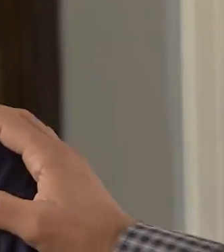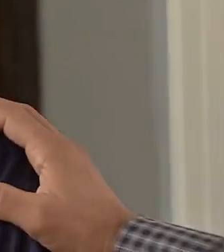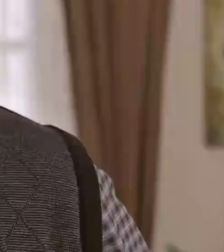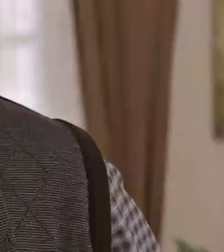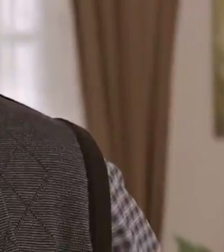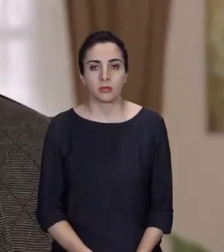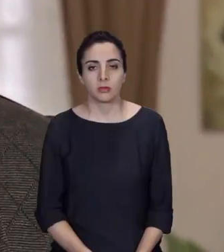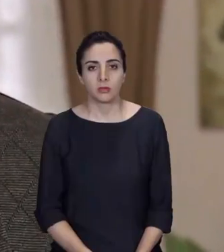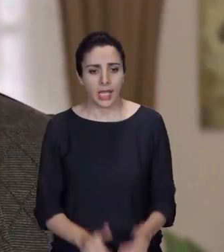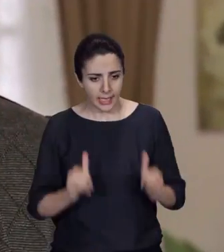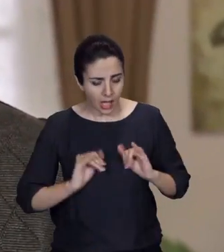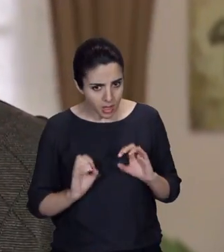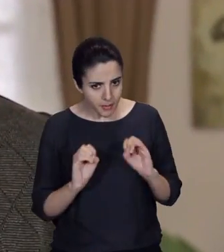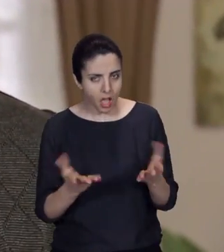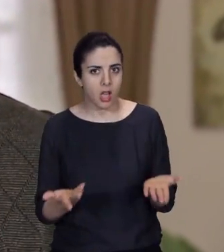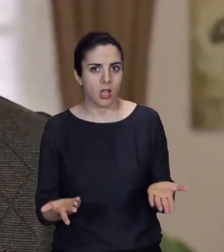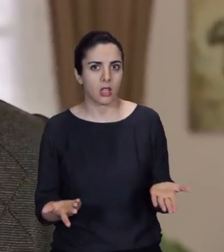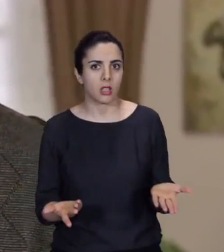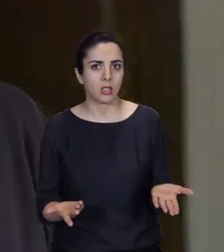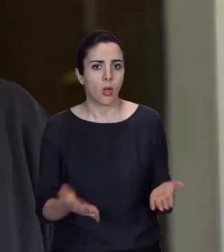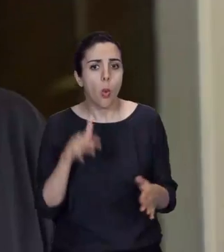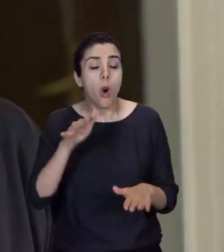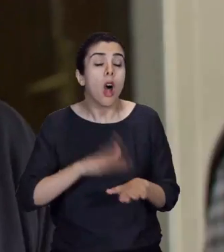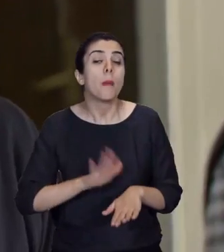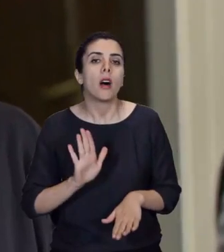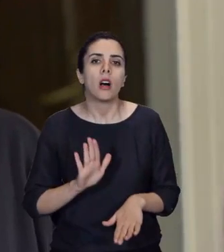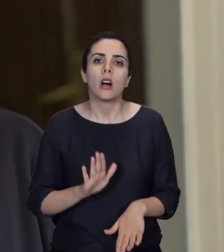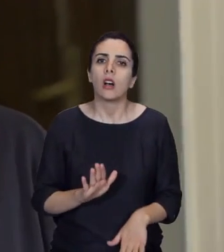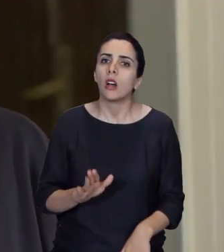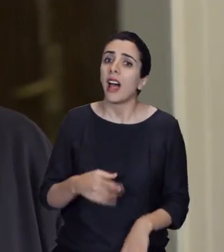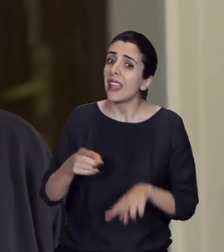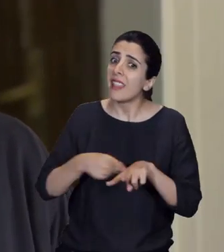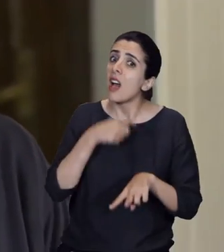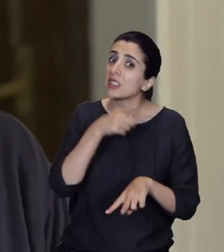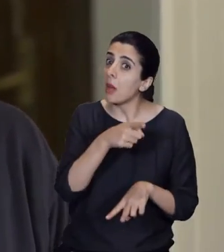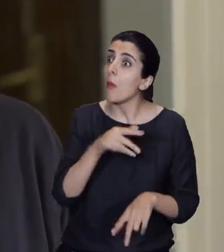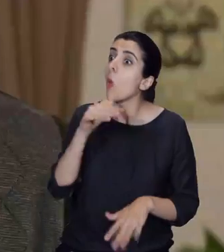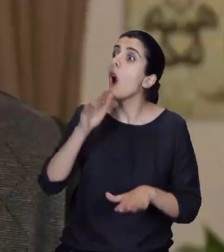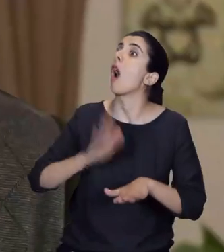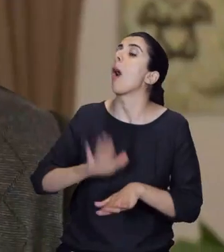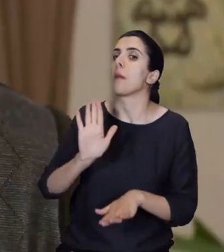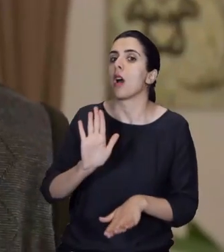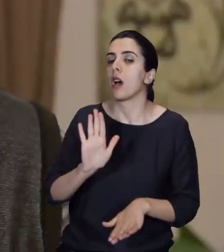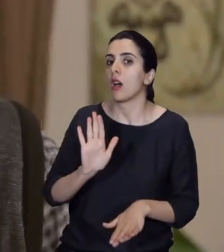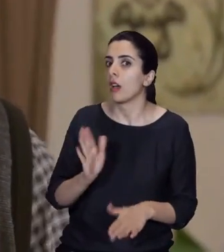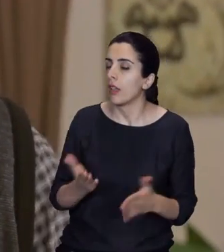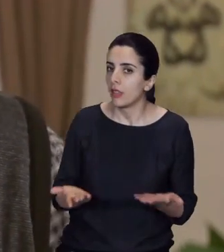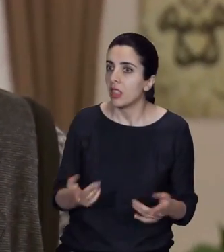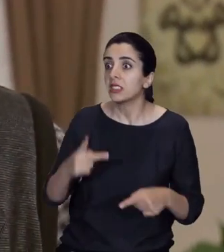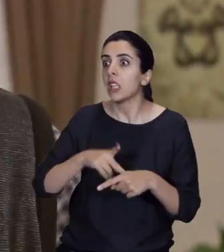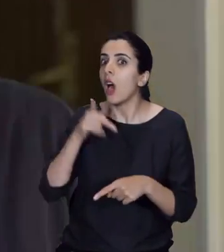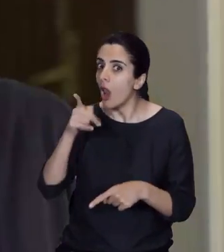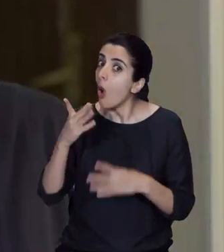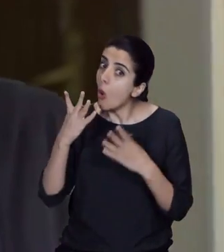omzundan tuttu. Rahat bırak kızı Sevim. Gitme üstüne. Söz konusu Yasemin olunca gitme üstüne.